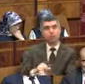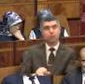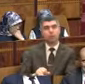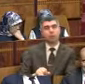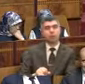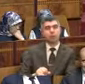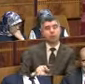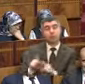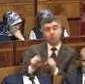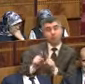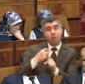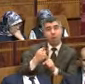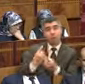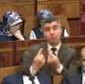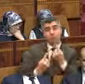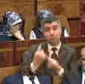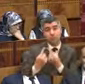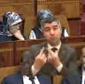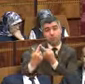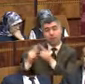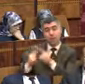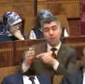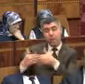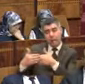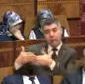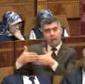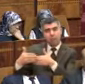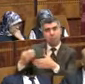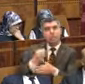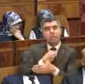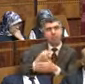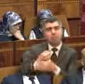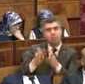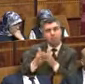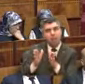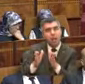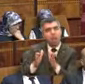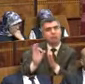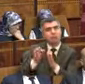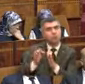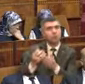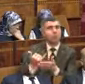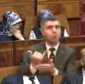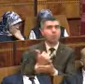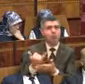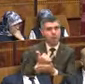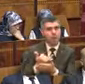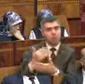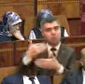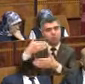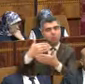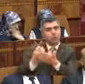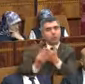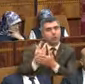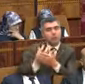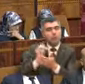تامرخت اللي مجهز من لاسابست، إذا كان ممكن باش يدار فيه مستوصف جديد عما قريب للساكنة ديال هذه